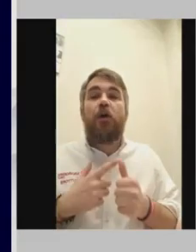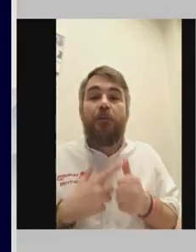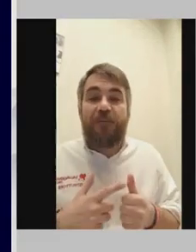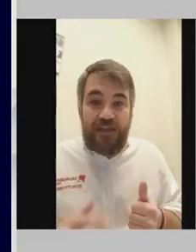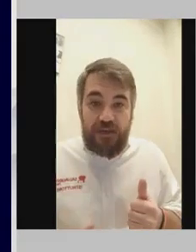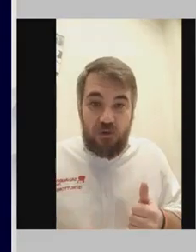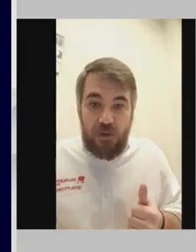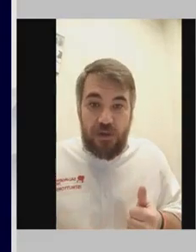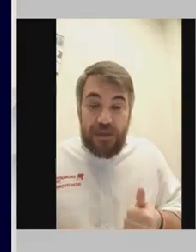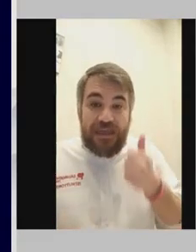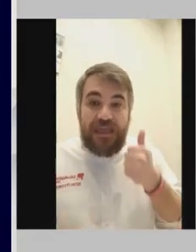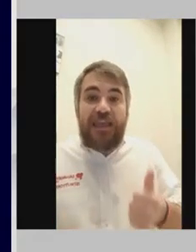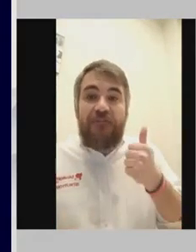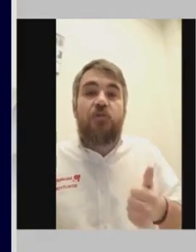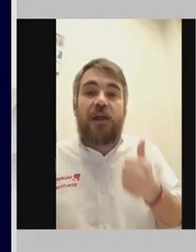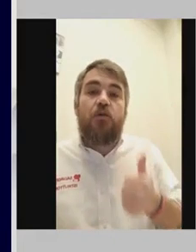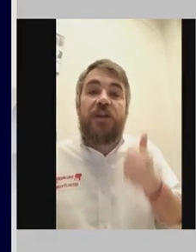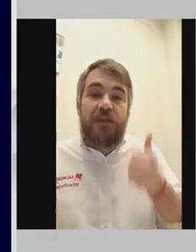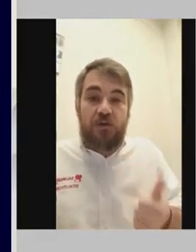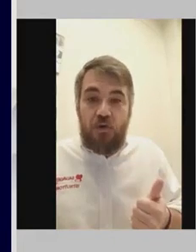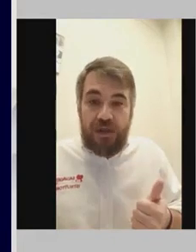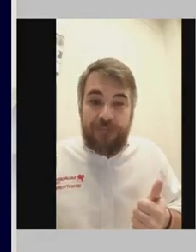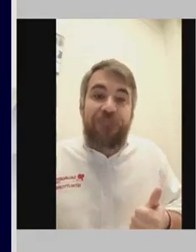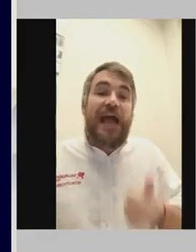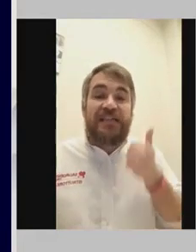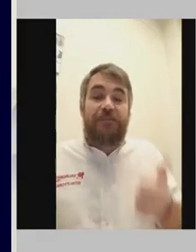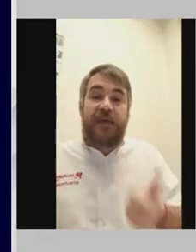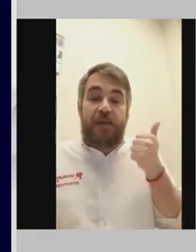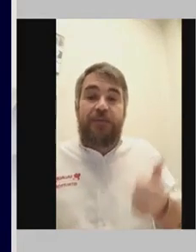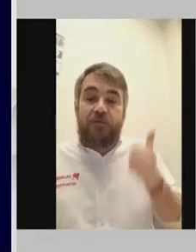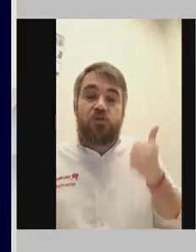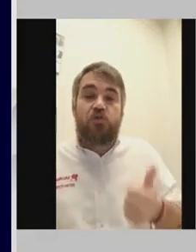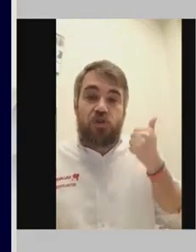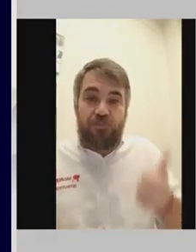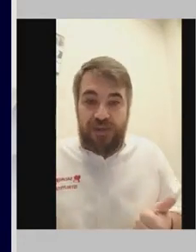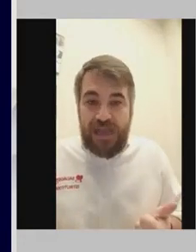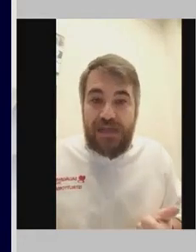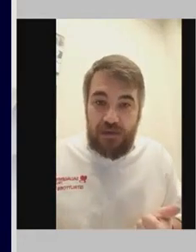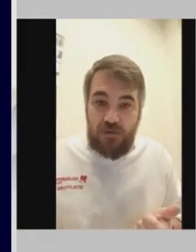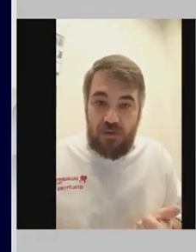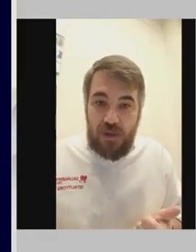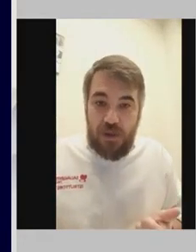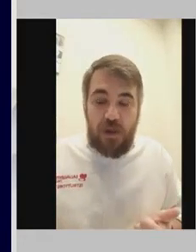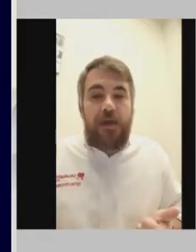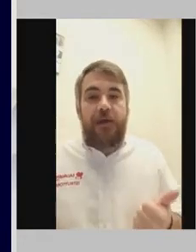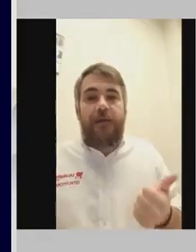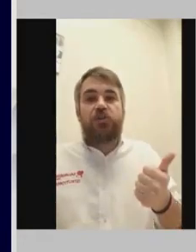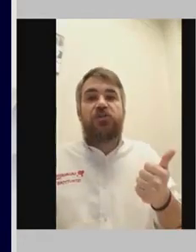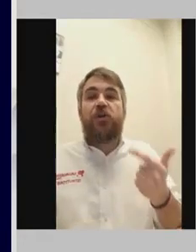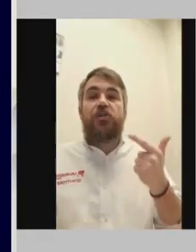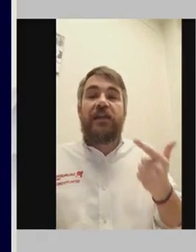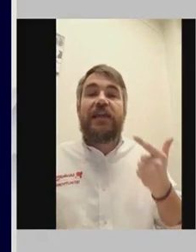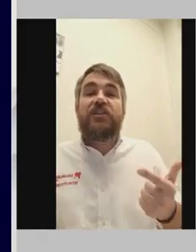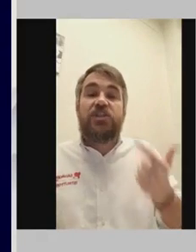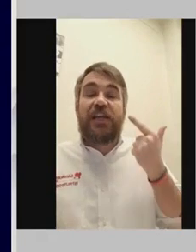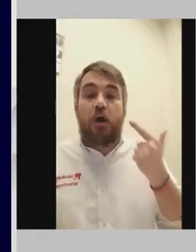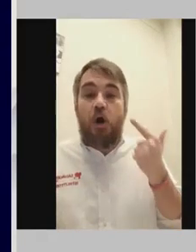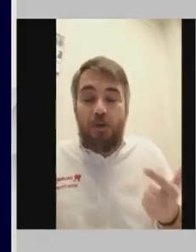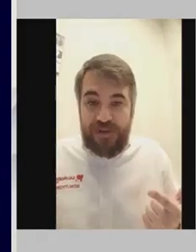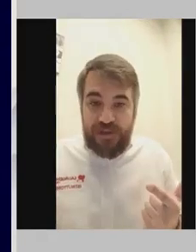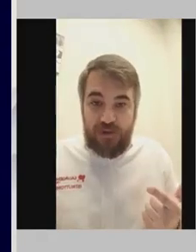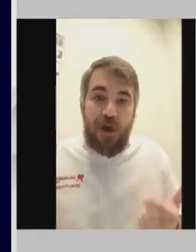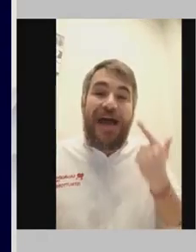che obblighino chi lavora con i minori a sapere il primo soccorso pediatrico. Ci vogliono delle leggi